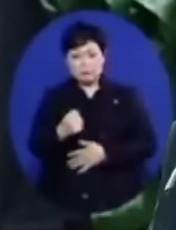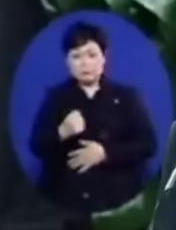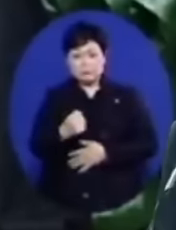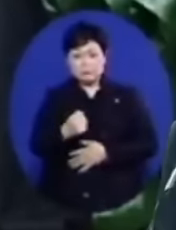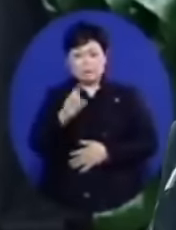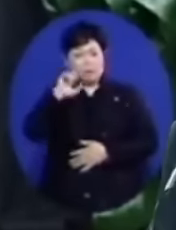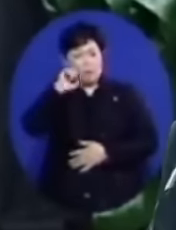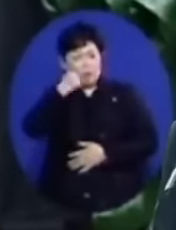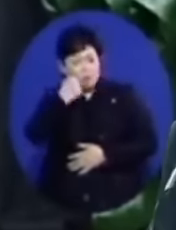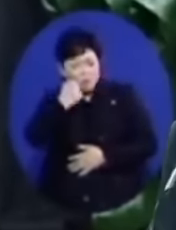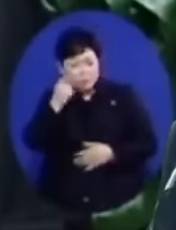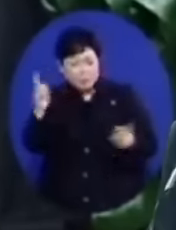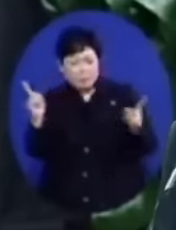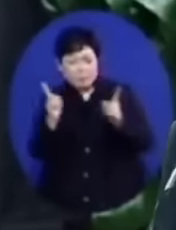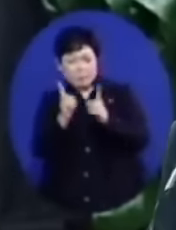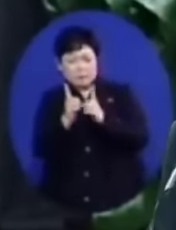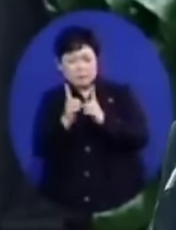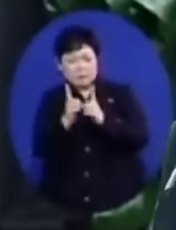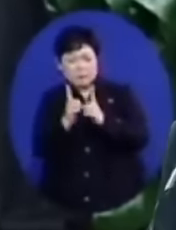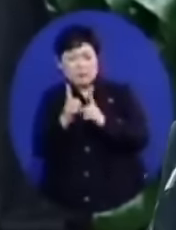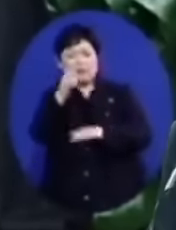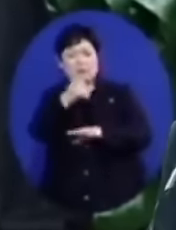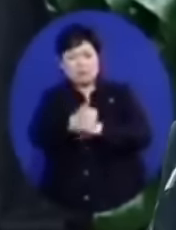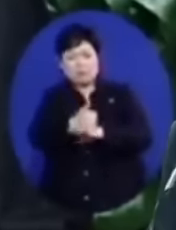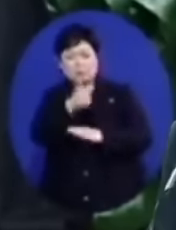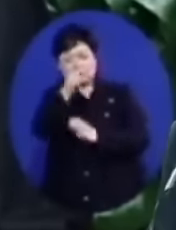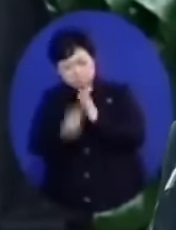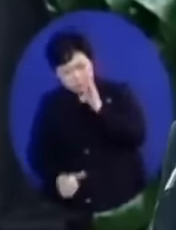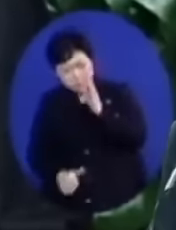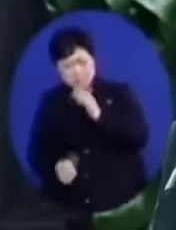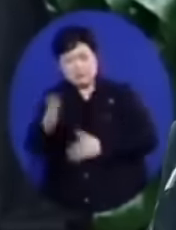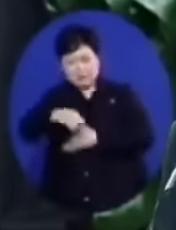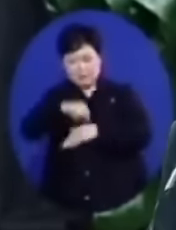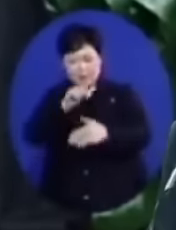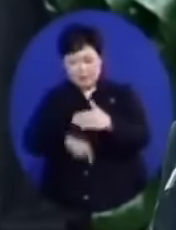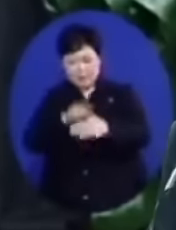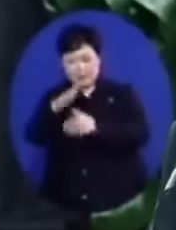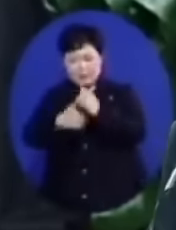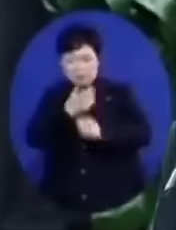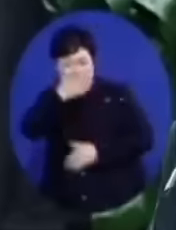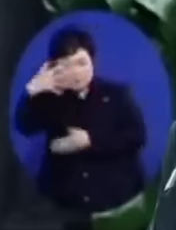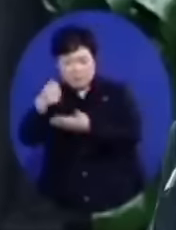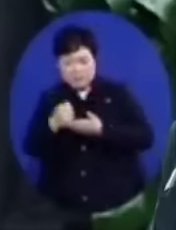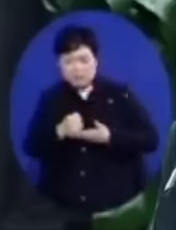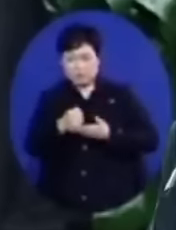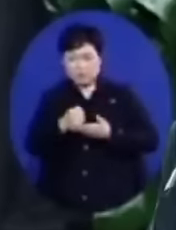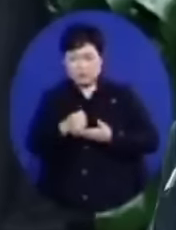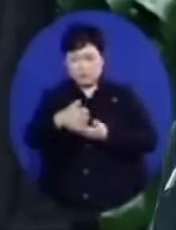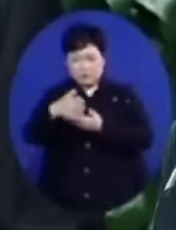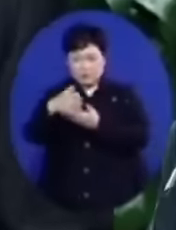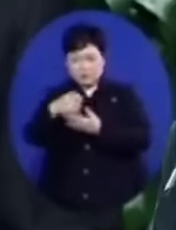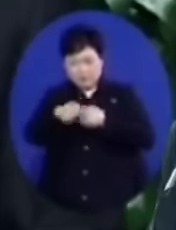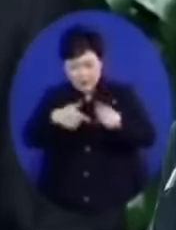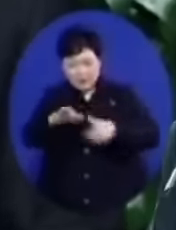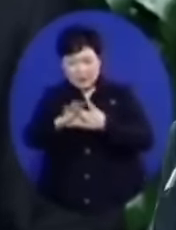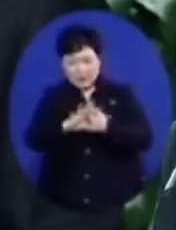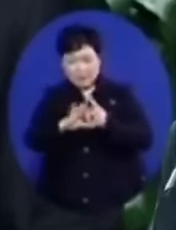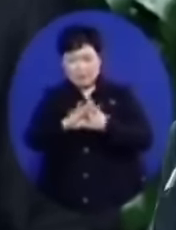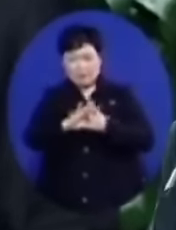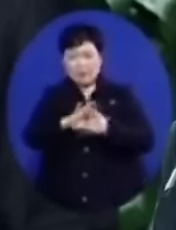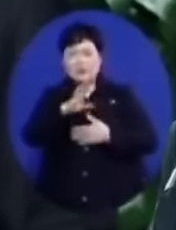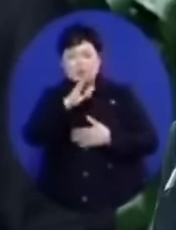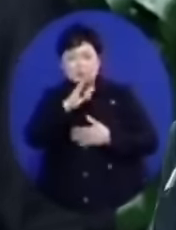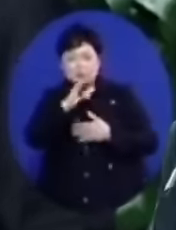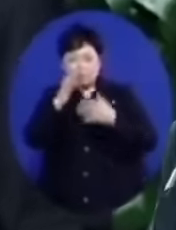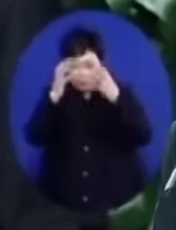어려운 고비에 처해서 무너지고 맙니다. 그러나 마음에 하나님의 꿈을 받아서 꿈을 안고 나가면 동남풍이 불고